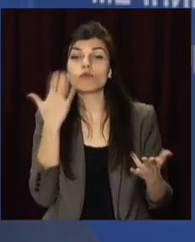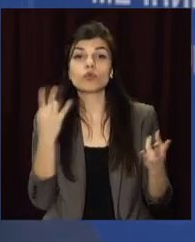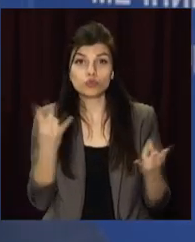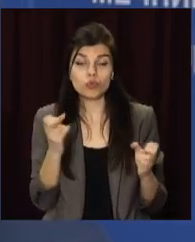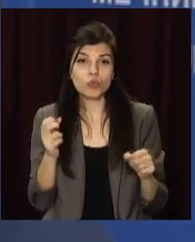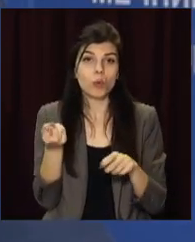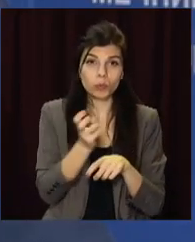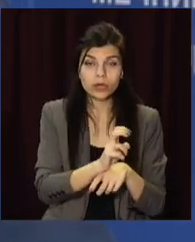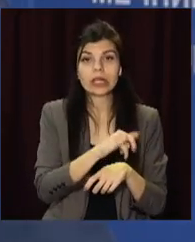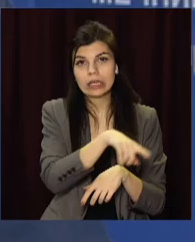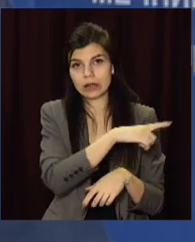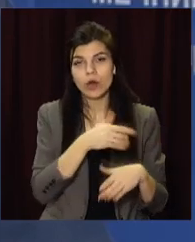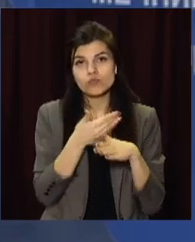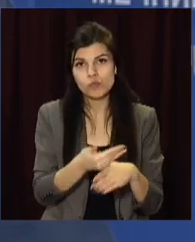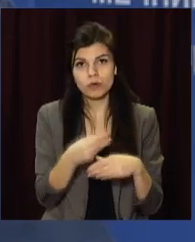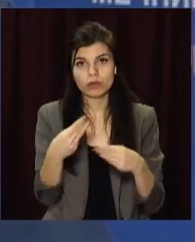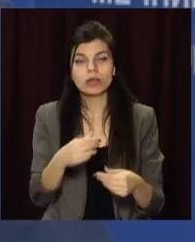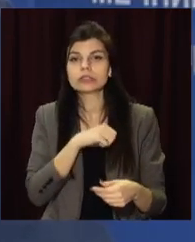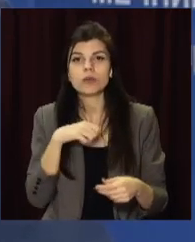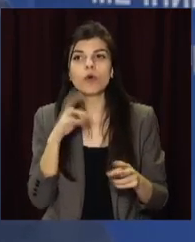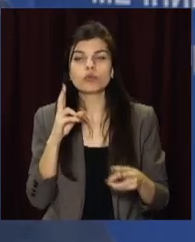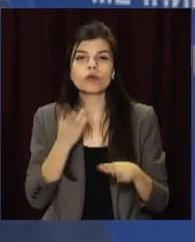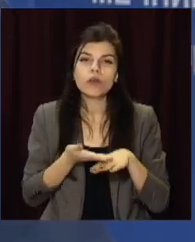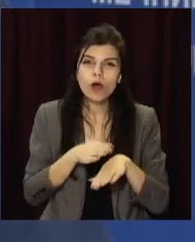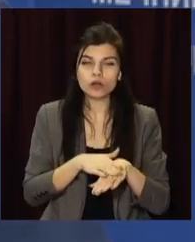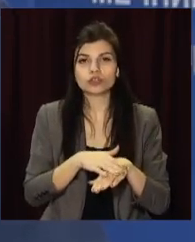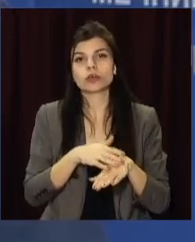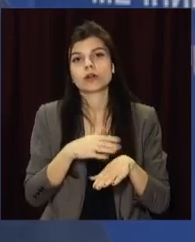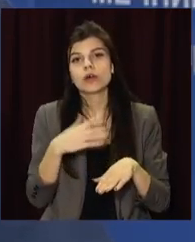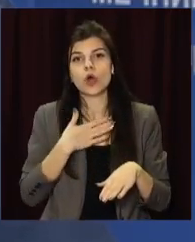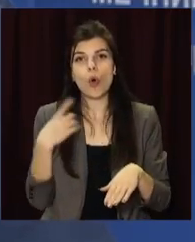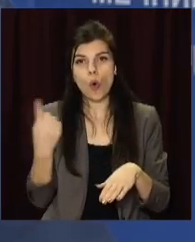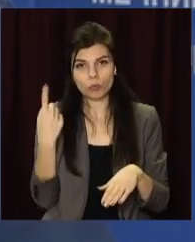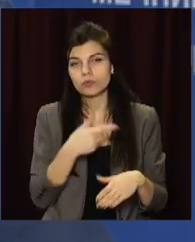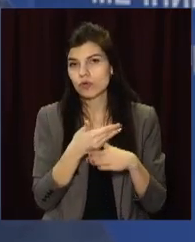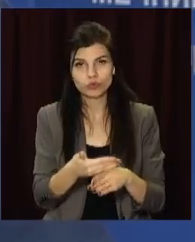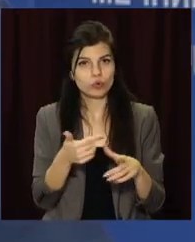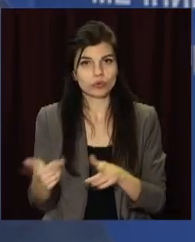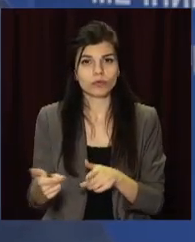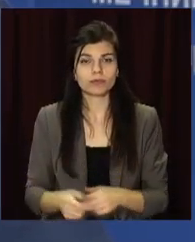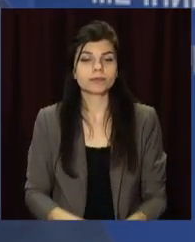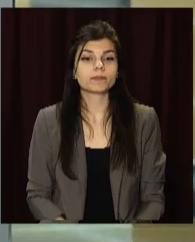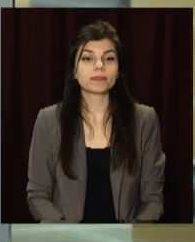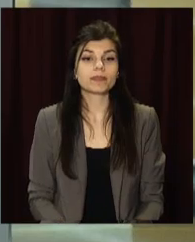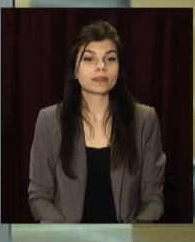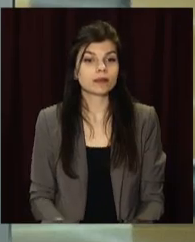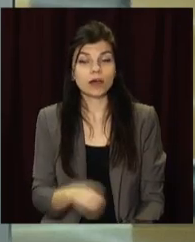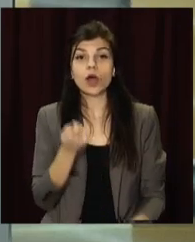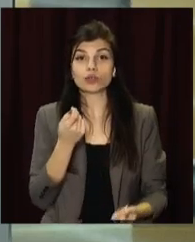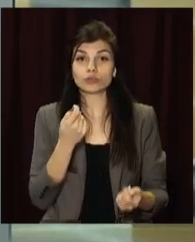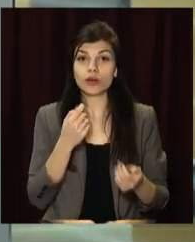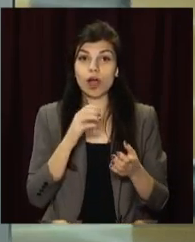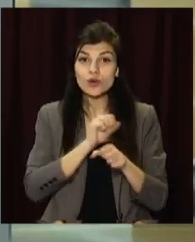хвилину змогли надати допомогу самим-самим важким пацієнтам з нашої області.